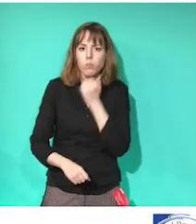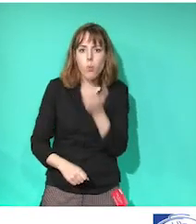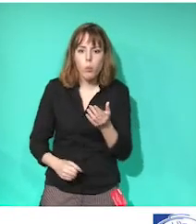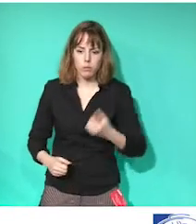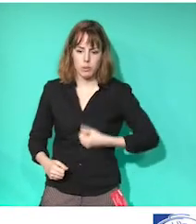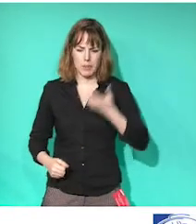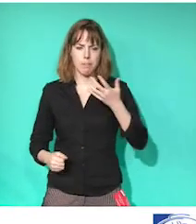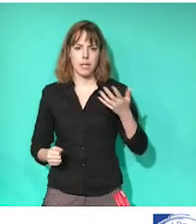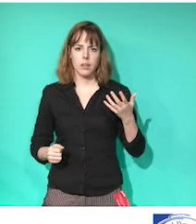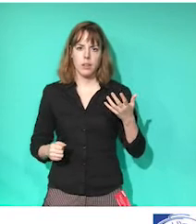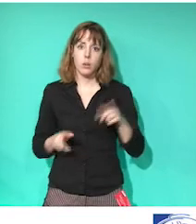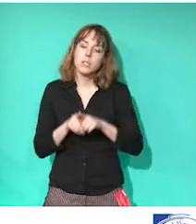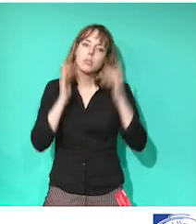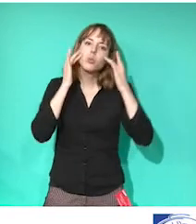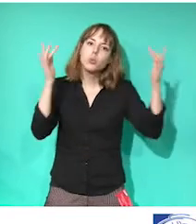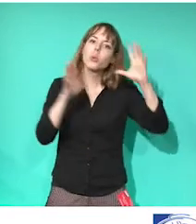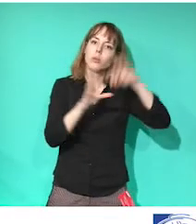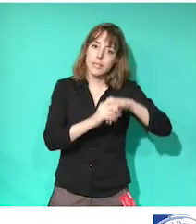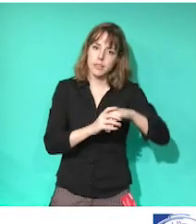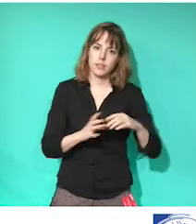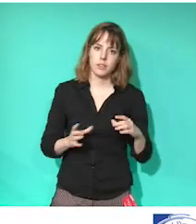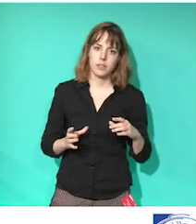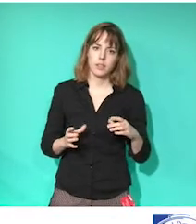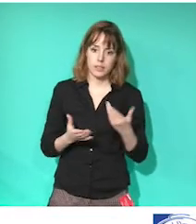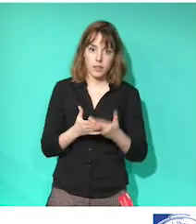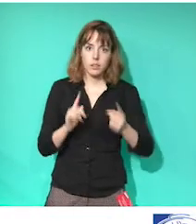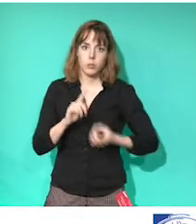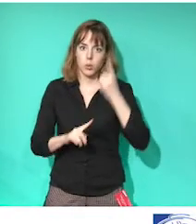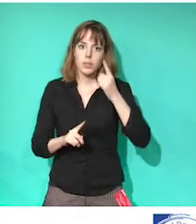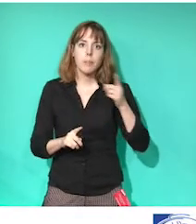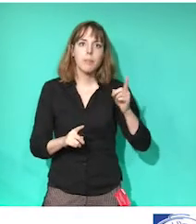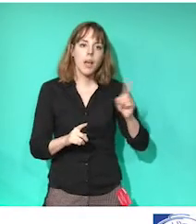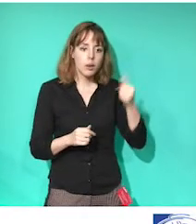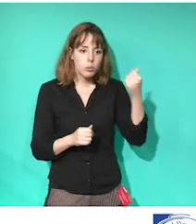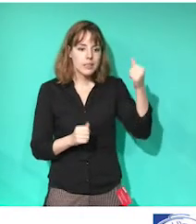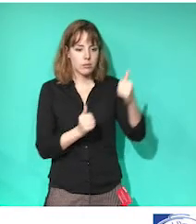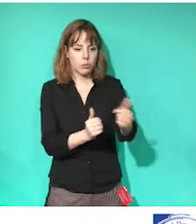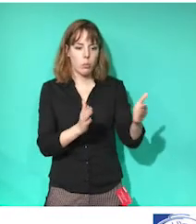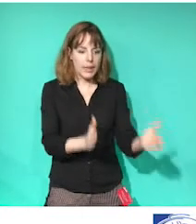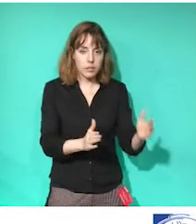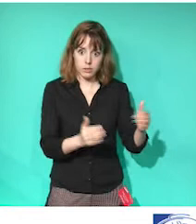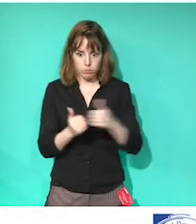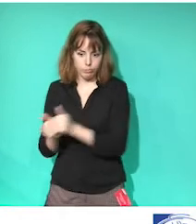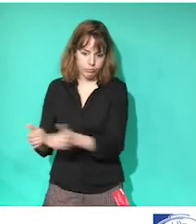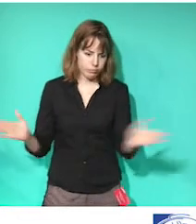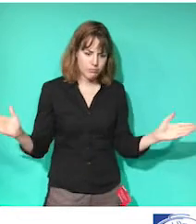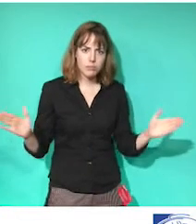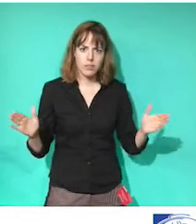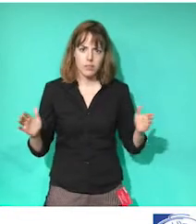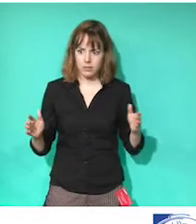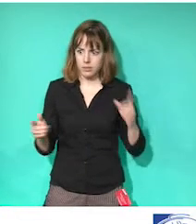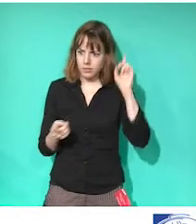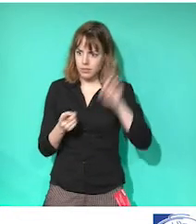s'exprimer, nous pouvons aller jusqu'à la culture. Donc cette vision transversale du sexisme nous était acquise.